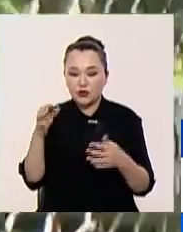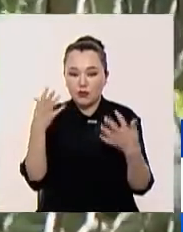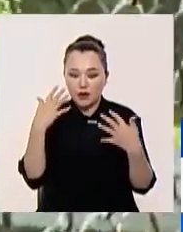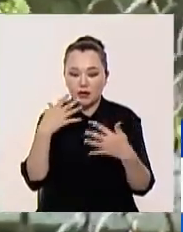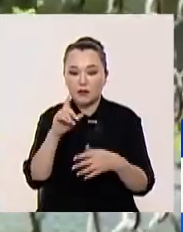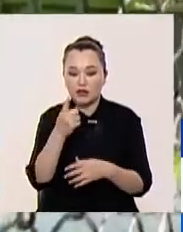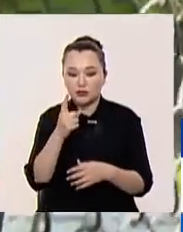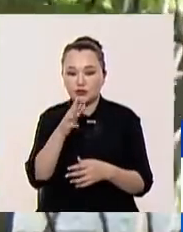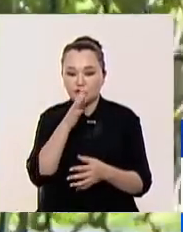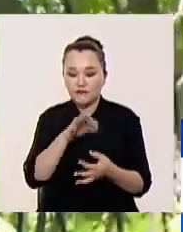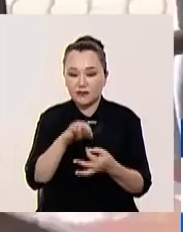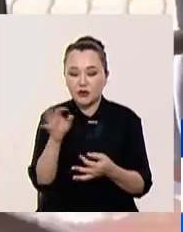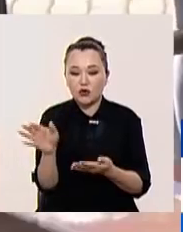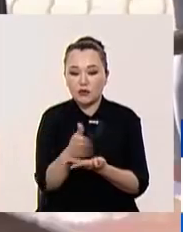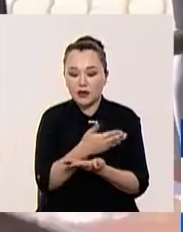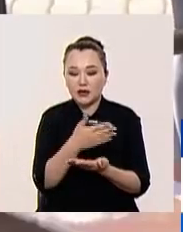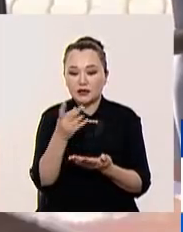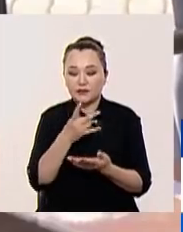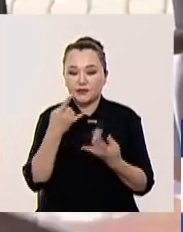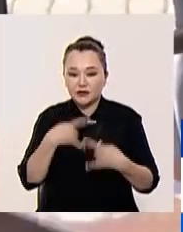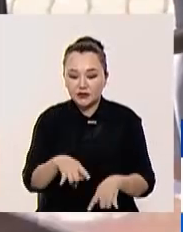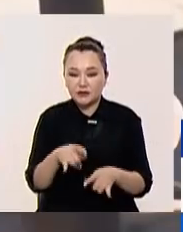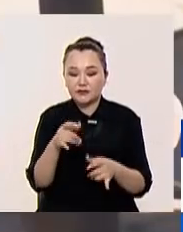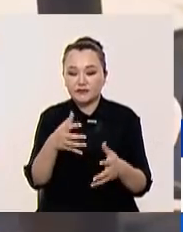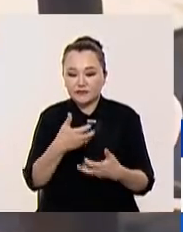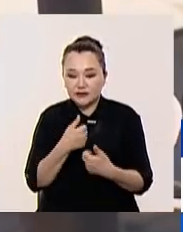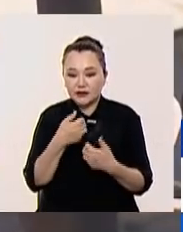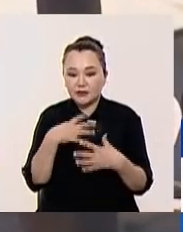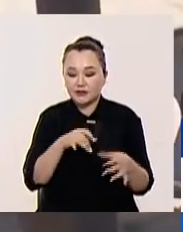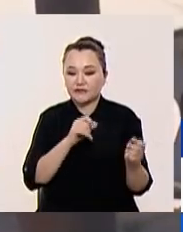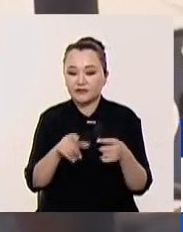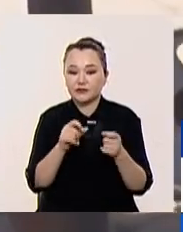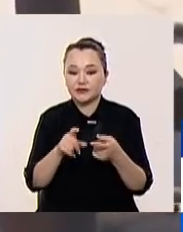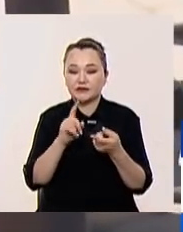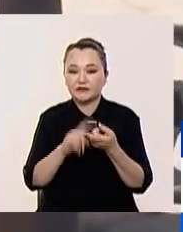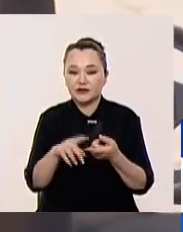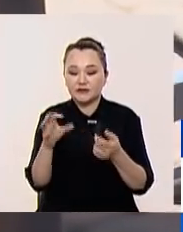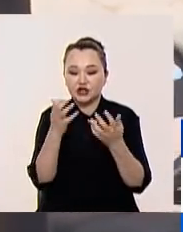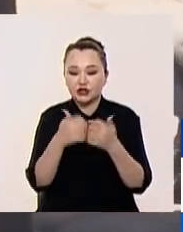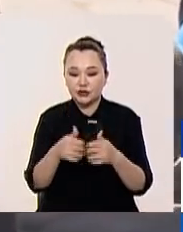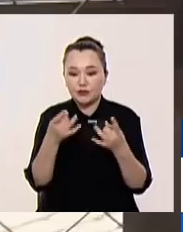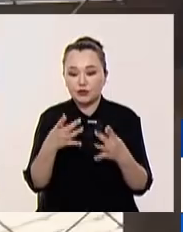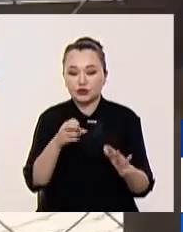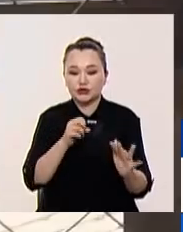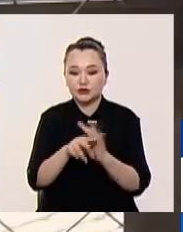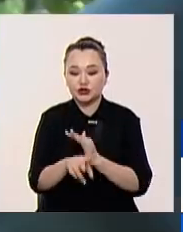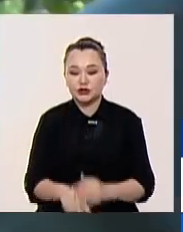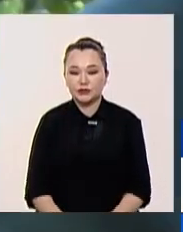тем, почему вовремя не брали на баланс новорожденных животных и подкидышей. Пока считают, что они просто сбежали.